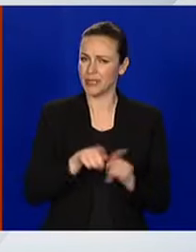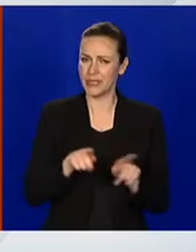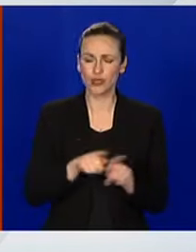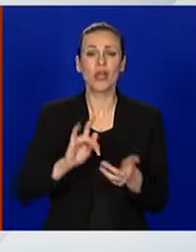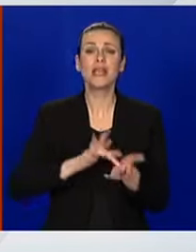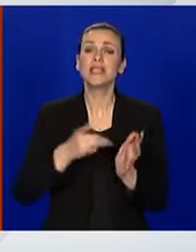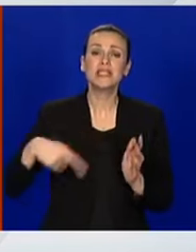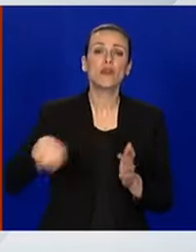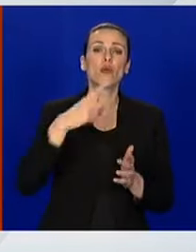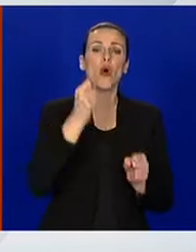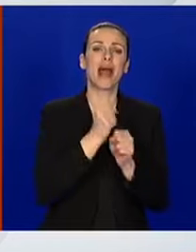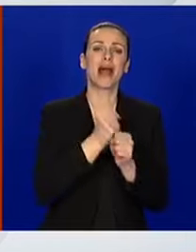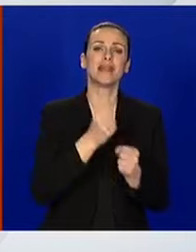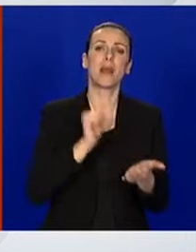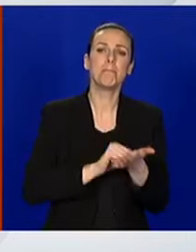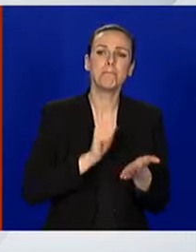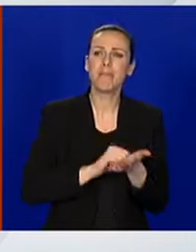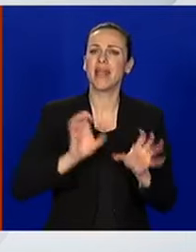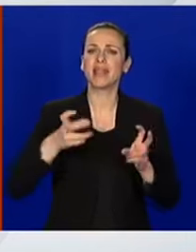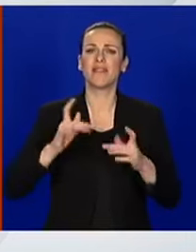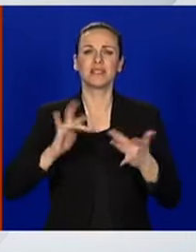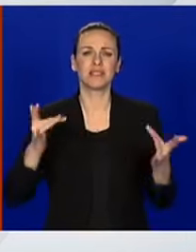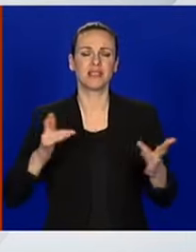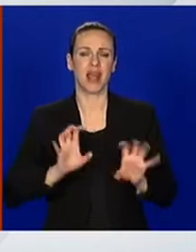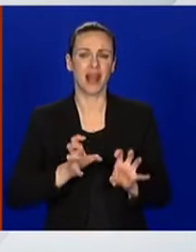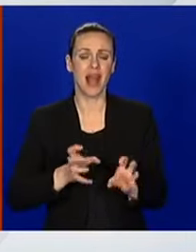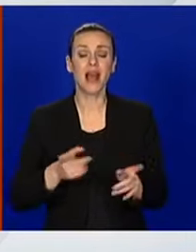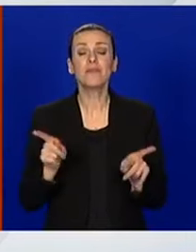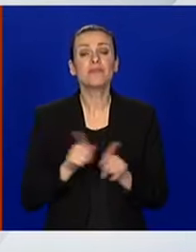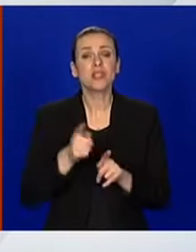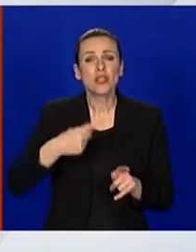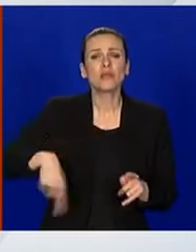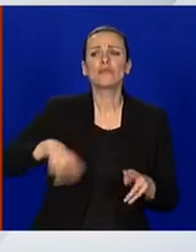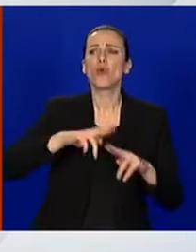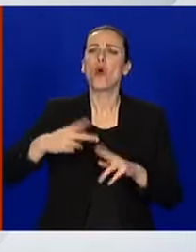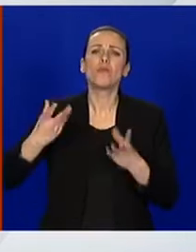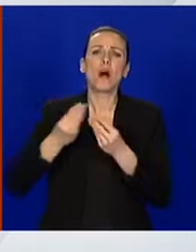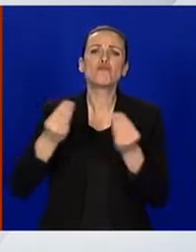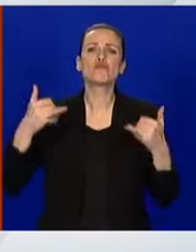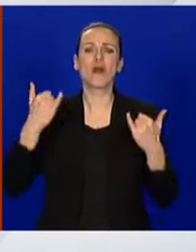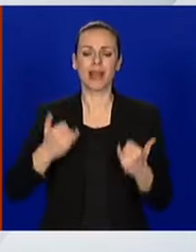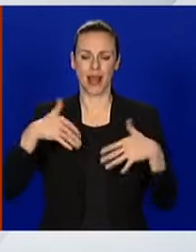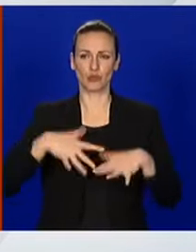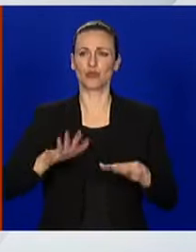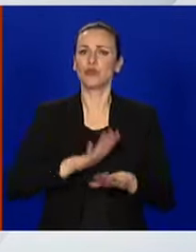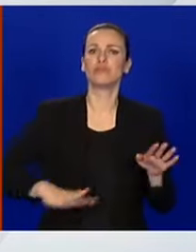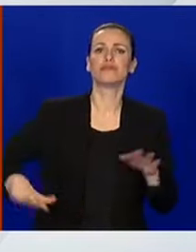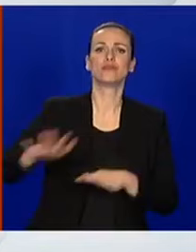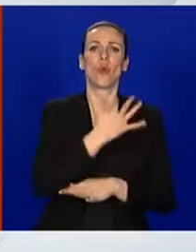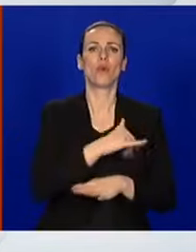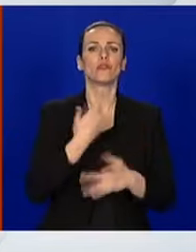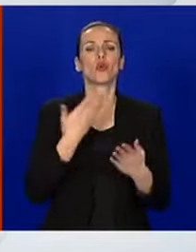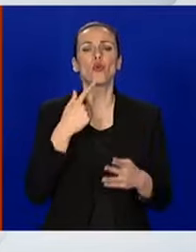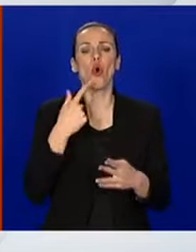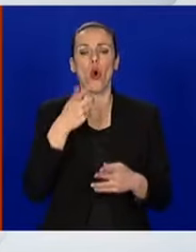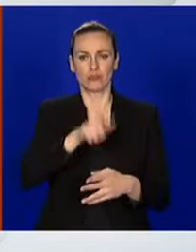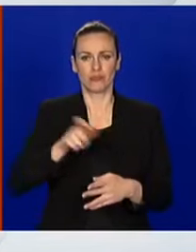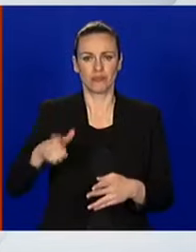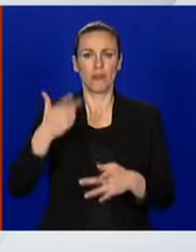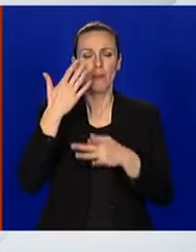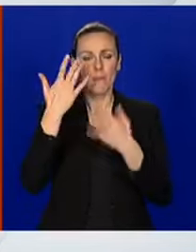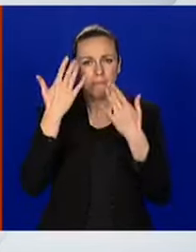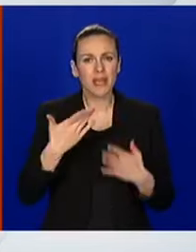u medijima i svima koji ostalima koji danas diljem Hrvatske pomažu i brinu